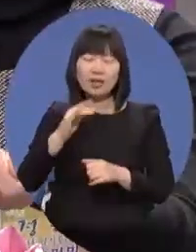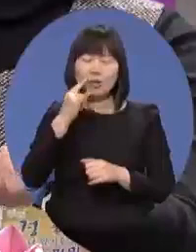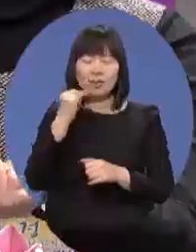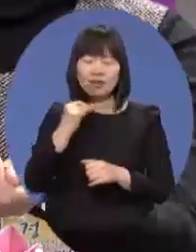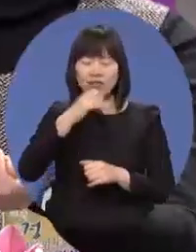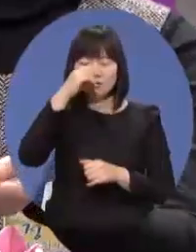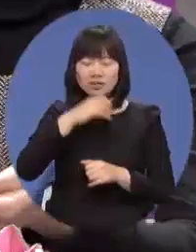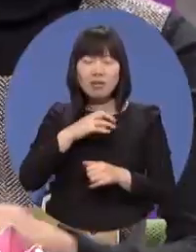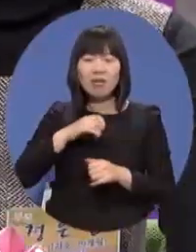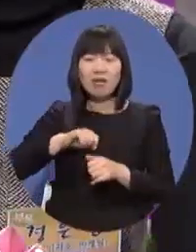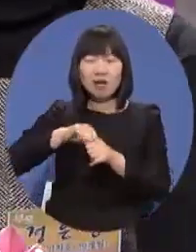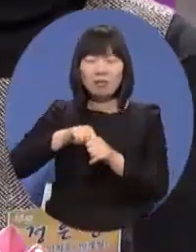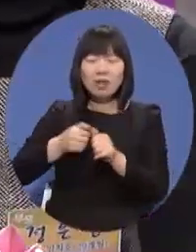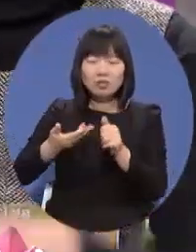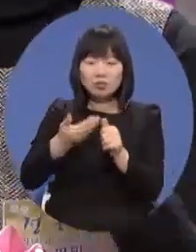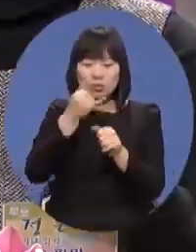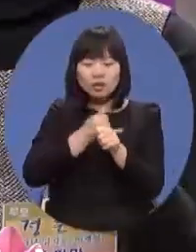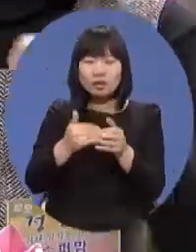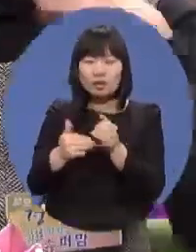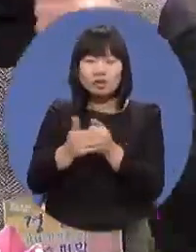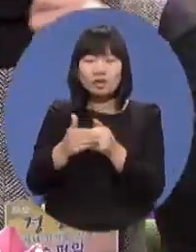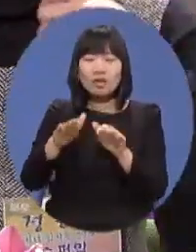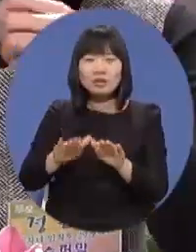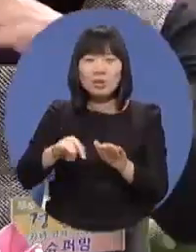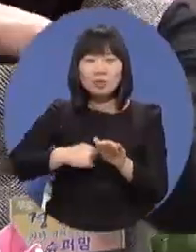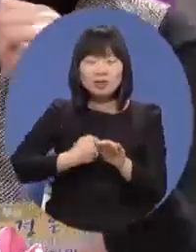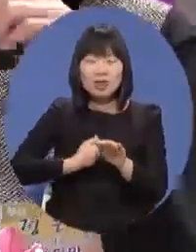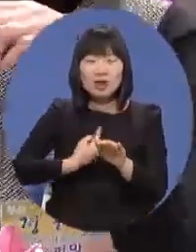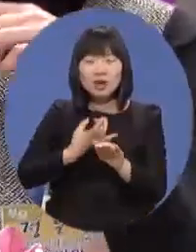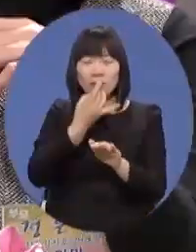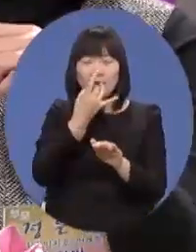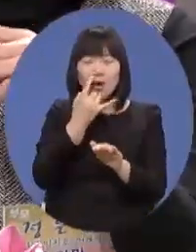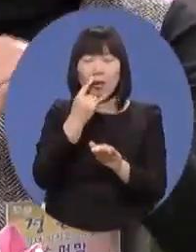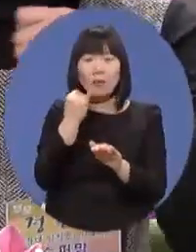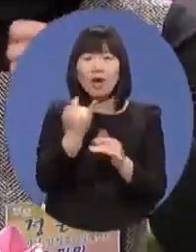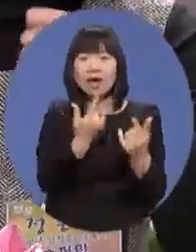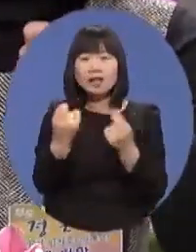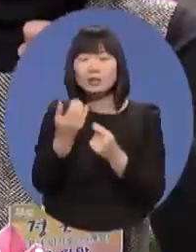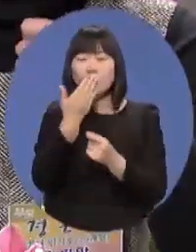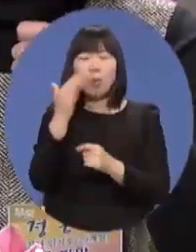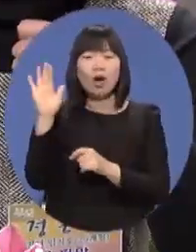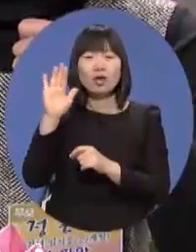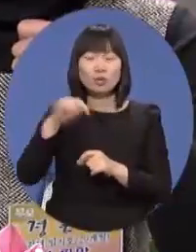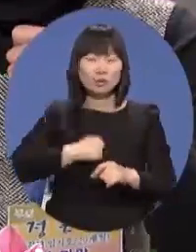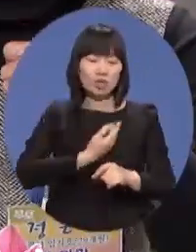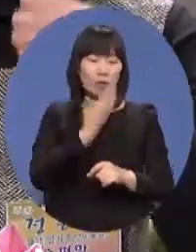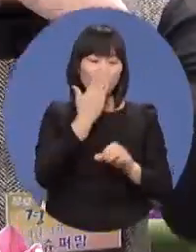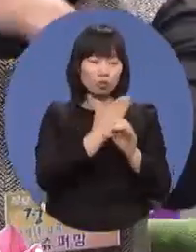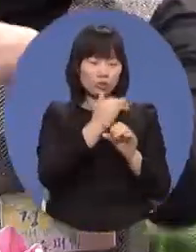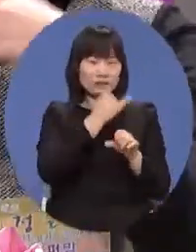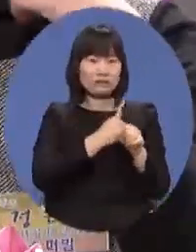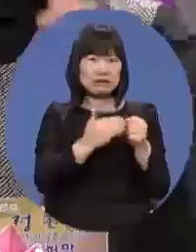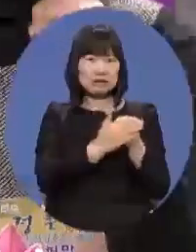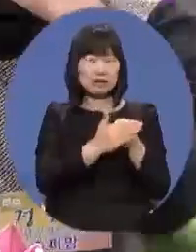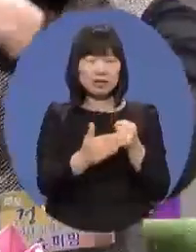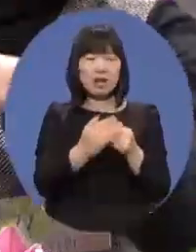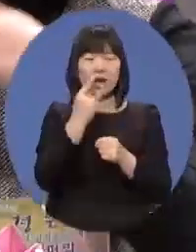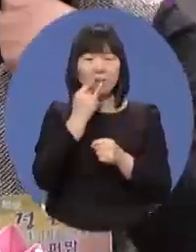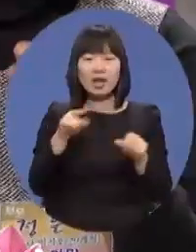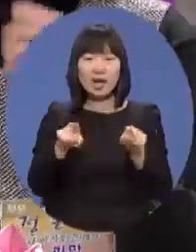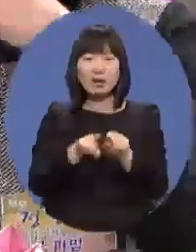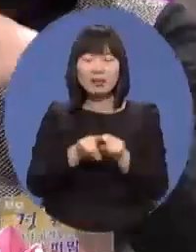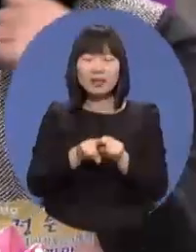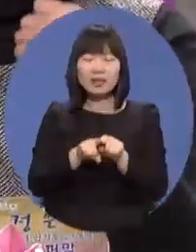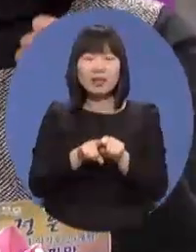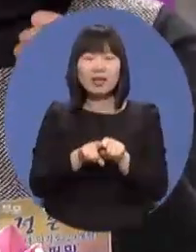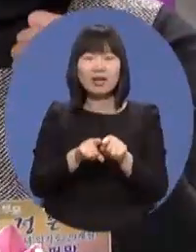엄마가 일방적으로 이렇게 주니까 그리고 지금 혼자 밥을 엄마랑 같이 먹는 게 아니고 혼자 먹고 있는 거잖아요. 네. 그러니까 그렇죠. 그렇게 엄마랑 같이